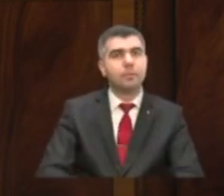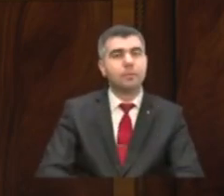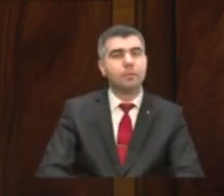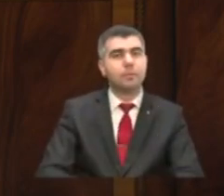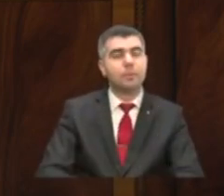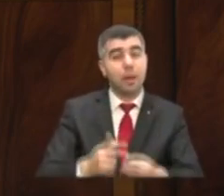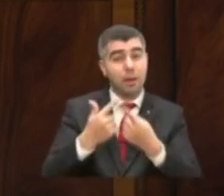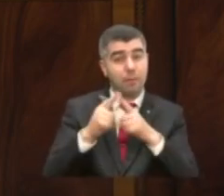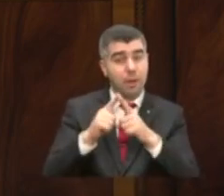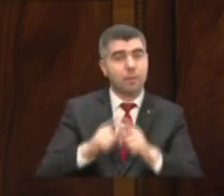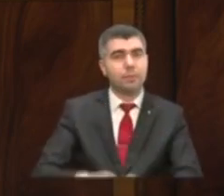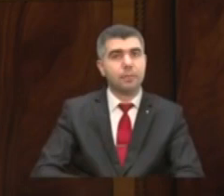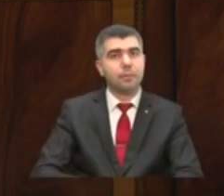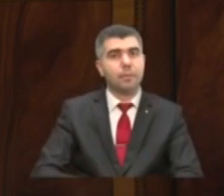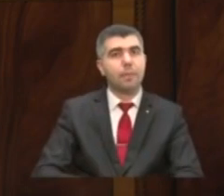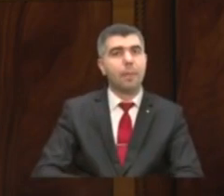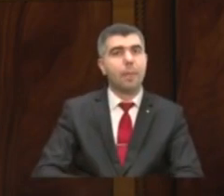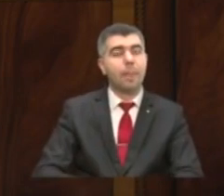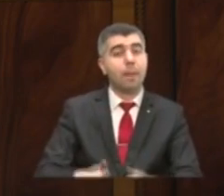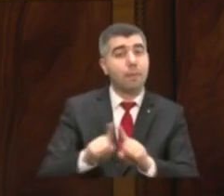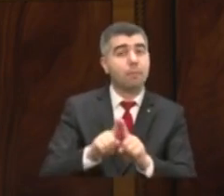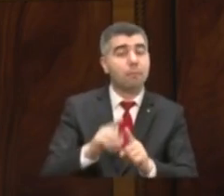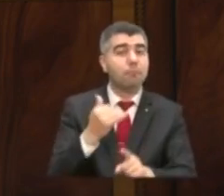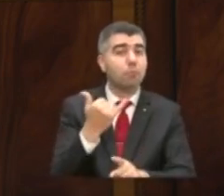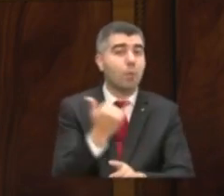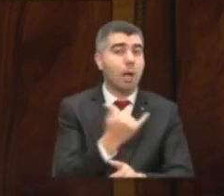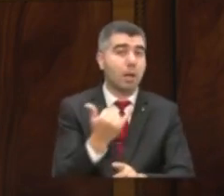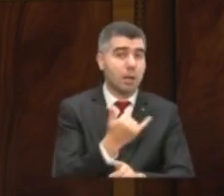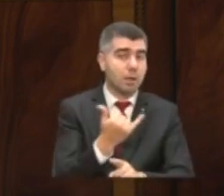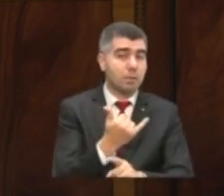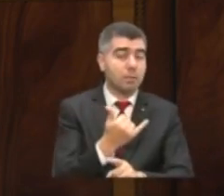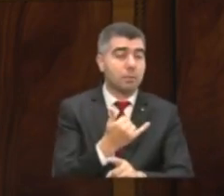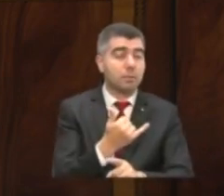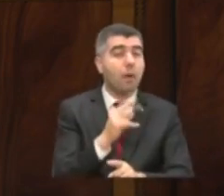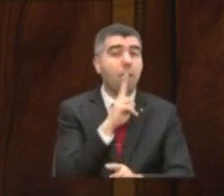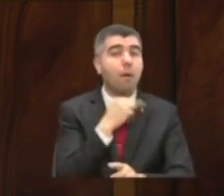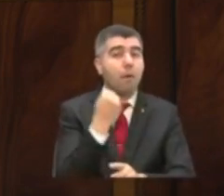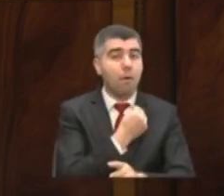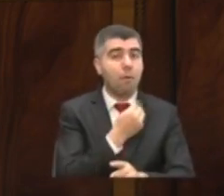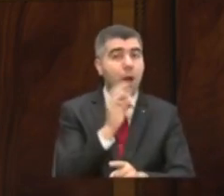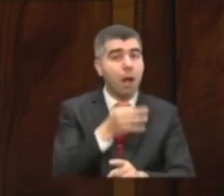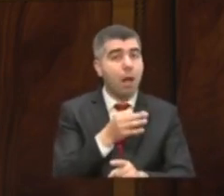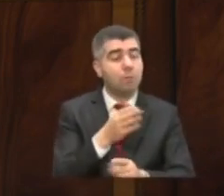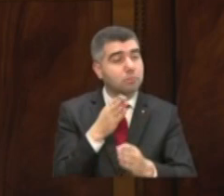للفترة السابقة، مما يستدعي تدخلا عاجلا وقويا من طرف الحكومة، خاصة